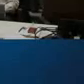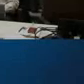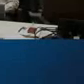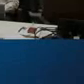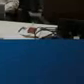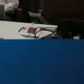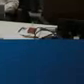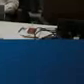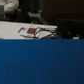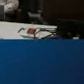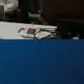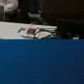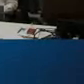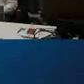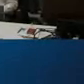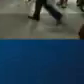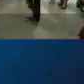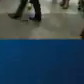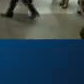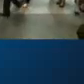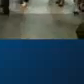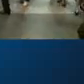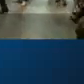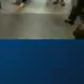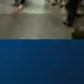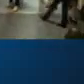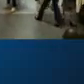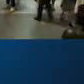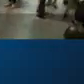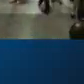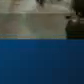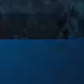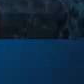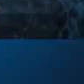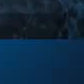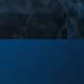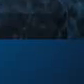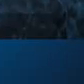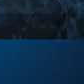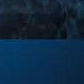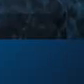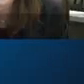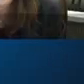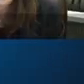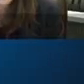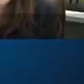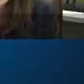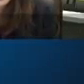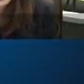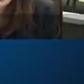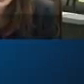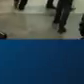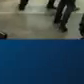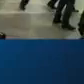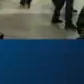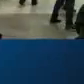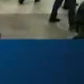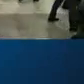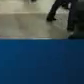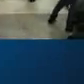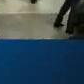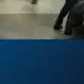à l'ouverture hier du débat général de la 68e session de l'Assemblée générale des Nations Unies. Le président Alassane